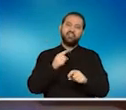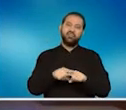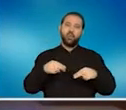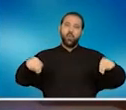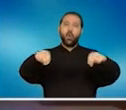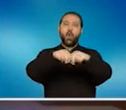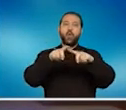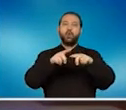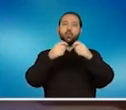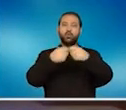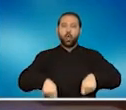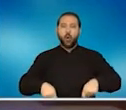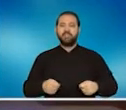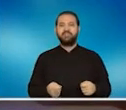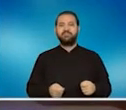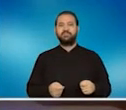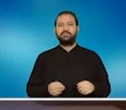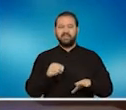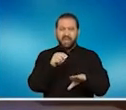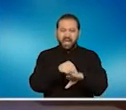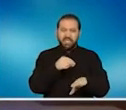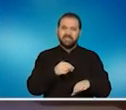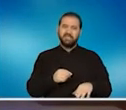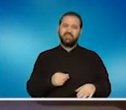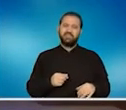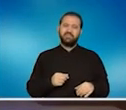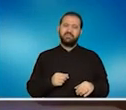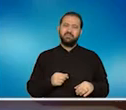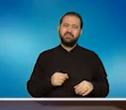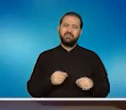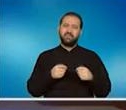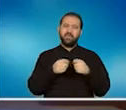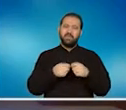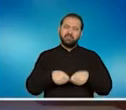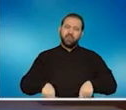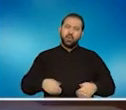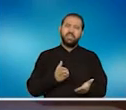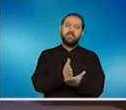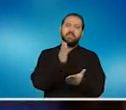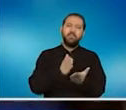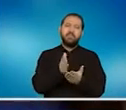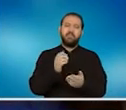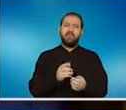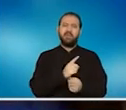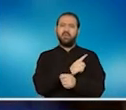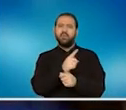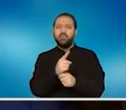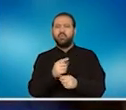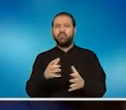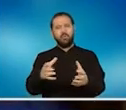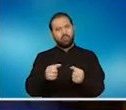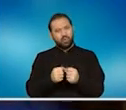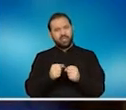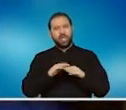face cu noi, cu toți. Noi simțim tot mereu, luăm, purtăm cu